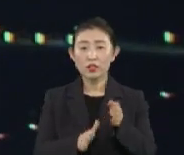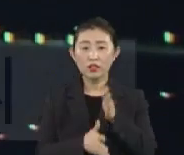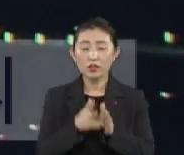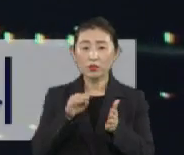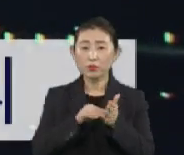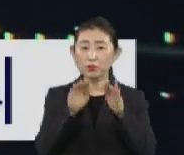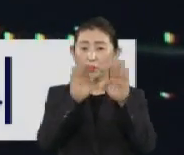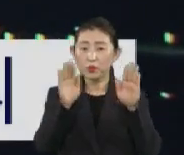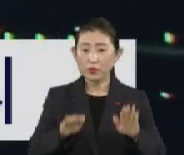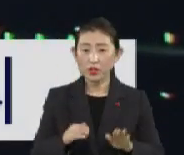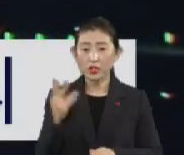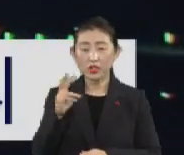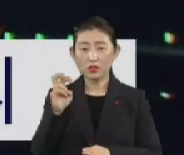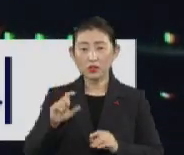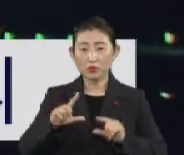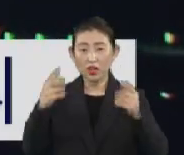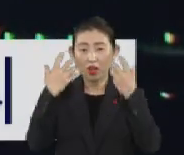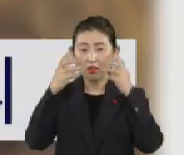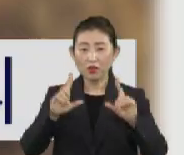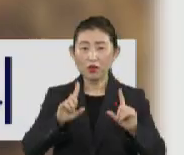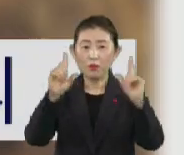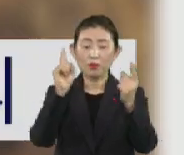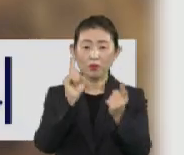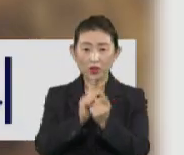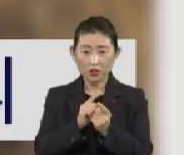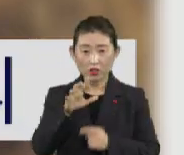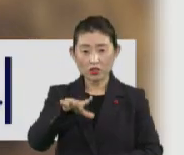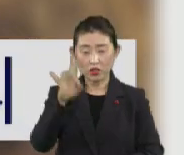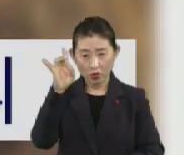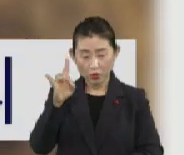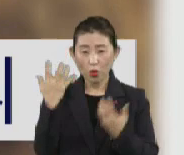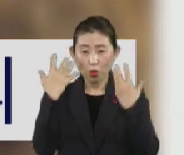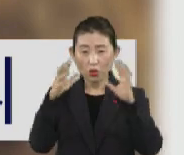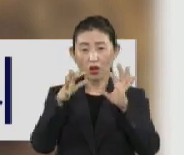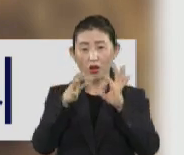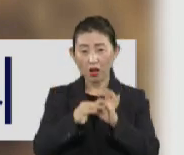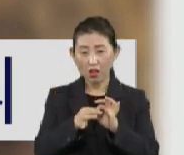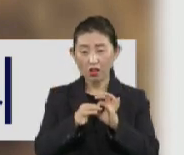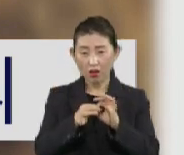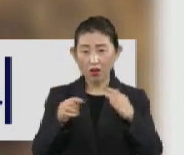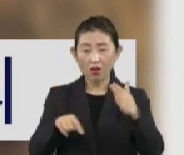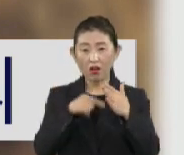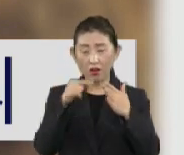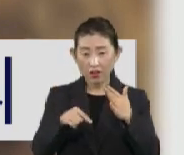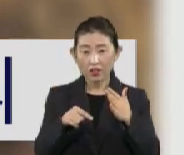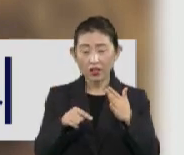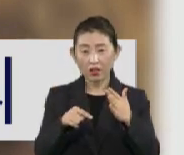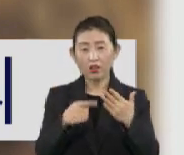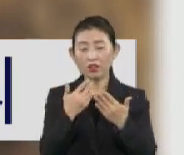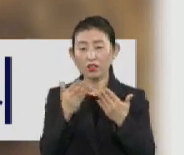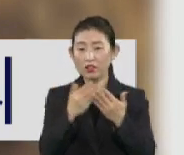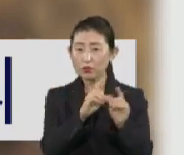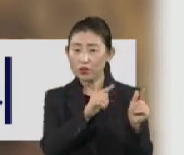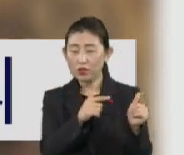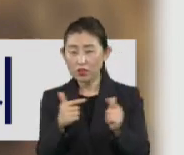대전 시립미술관은 2022년 이민년을 맞아 올해 첫 번째 박물관 속 작은 전시로